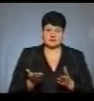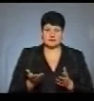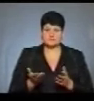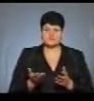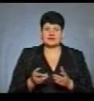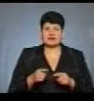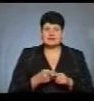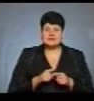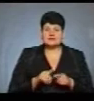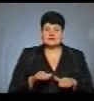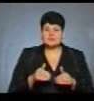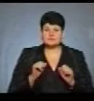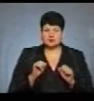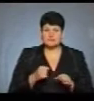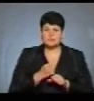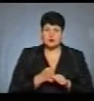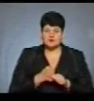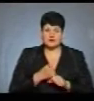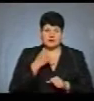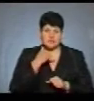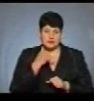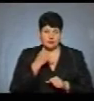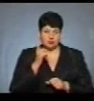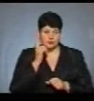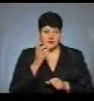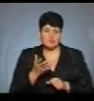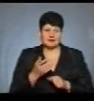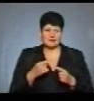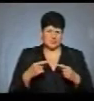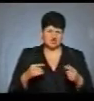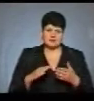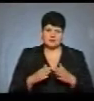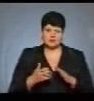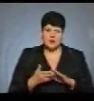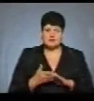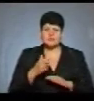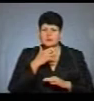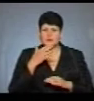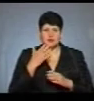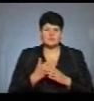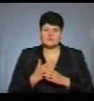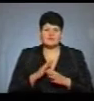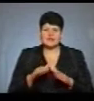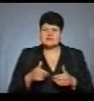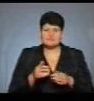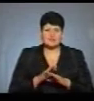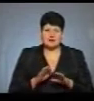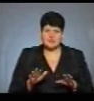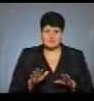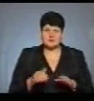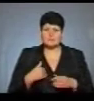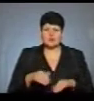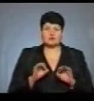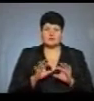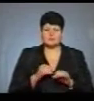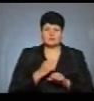це дає змогу відпрацювати і телефон мобільний, і інші ситуації, бо багато пільговиків не зверталося. Ми